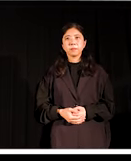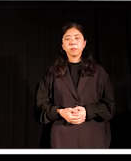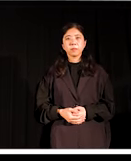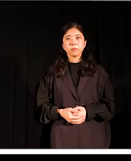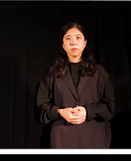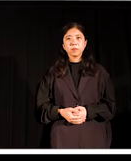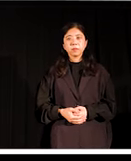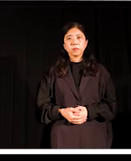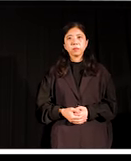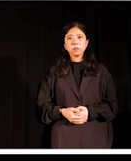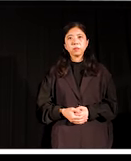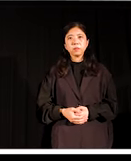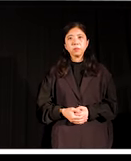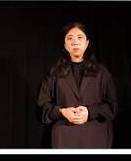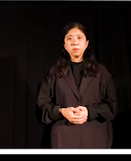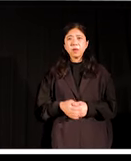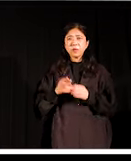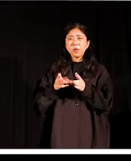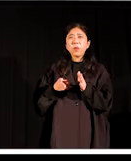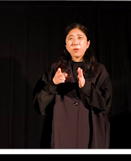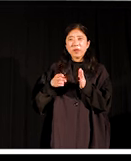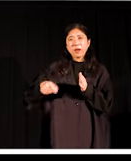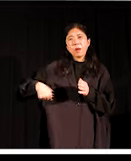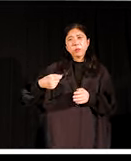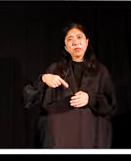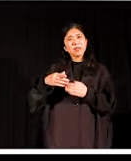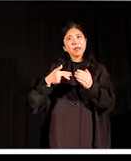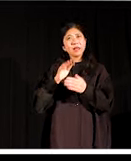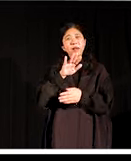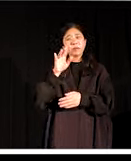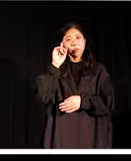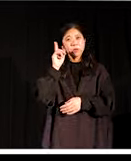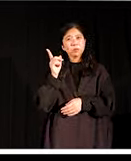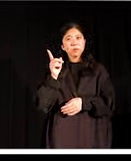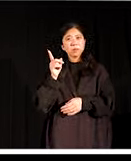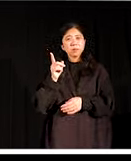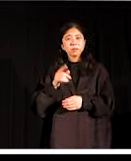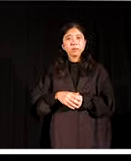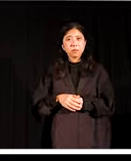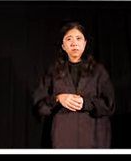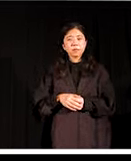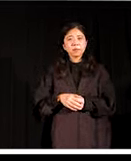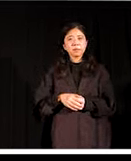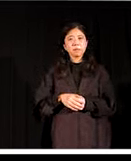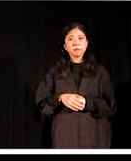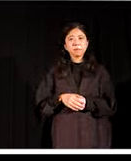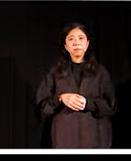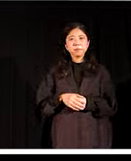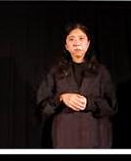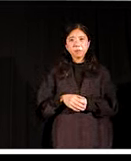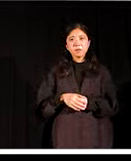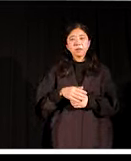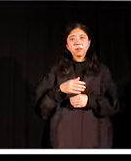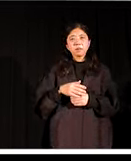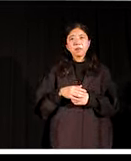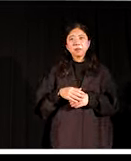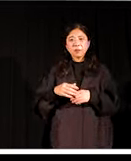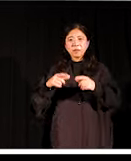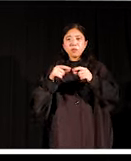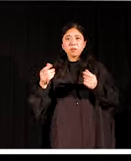カンボジアに関してもあのご旅行とかで行ったことがある方いるかもしれないんですが人口1800万1700万人弱ですね日本の